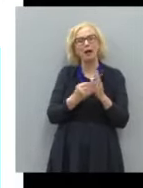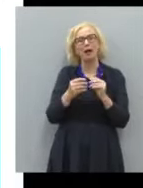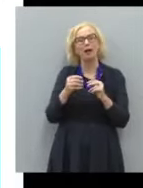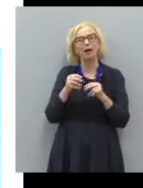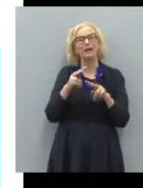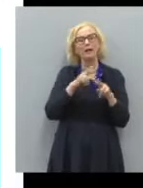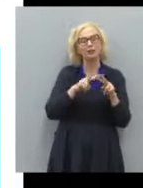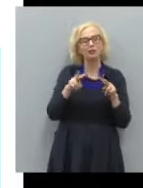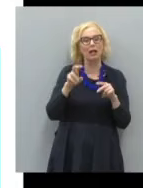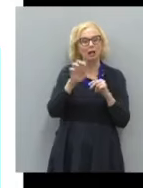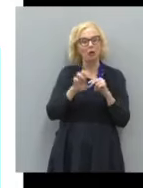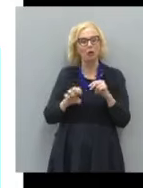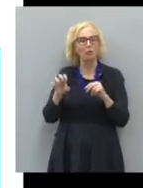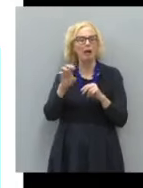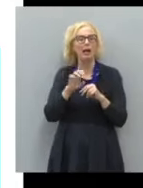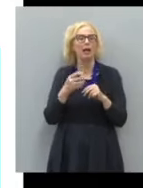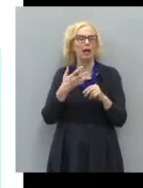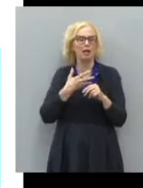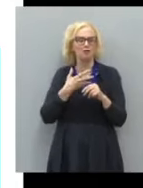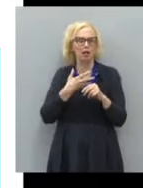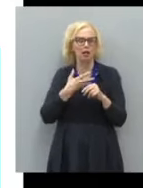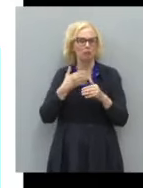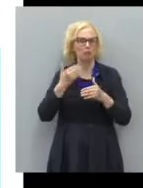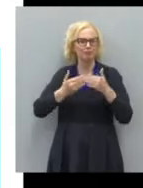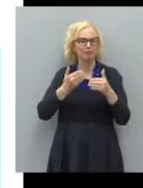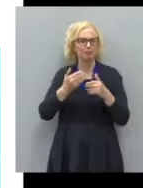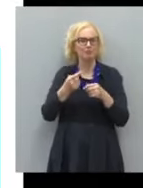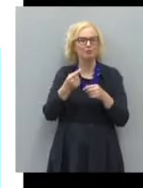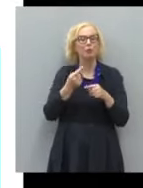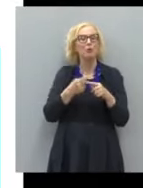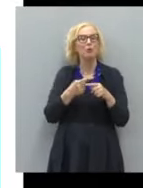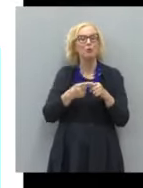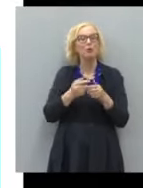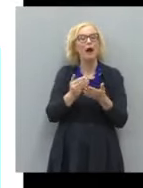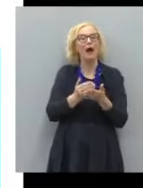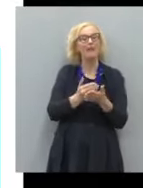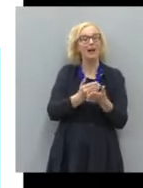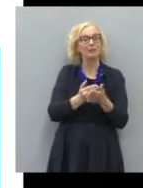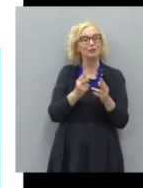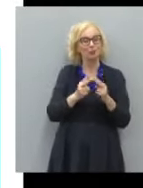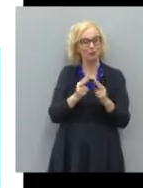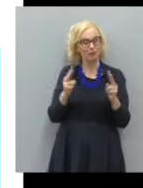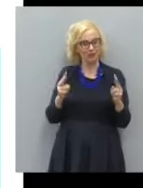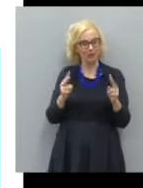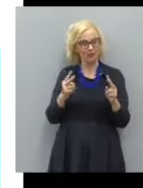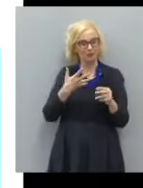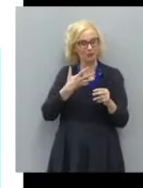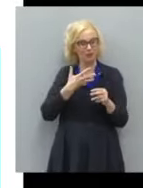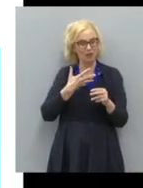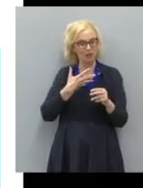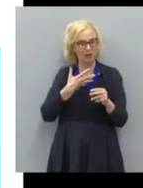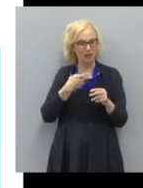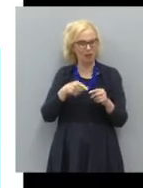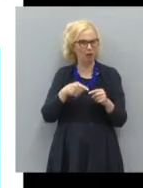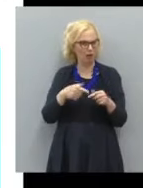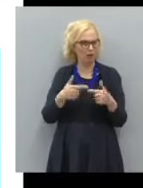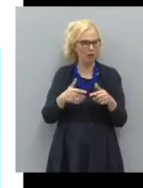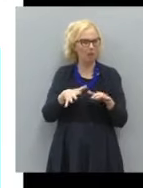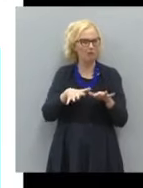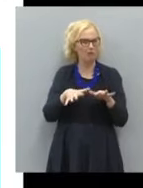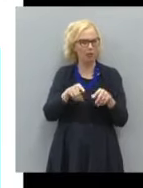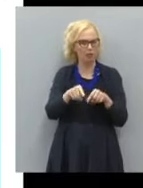21 27 e l'avanzo di amministrazione provinciale che viene messo costantemente in movimentazione la